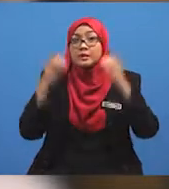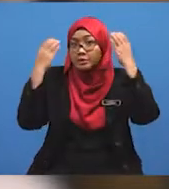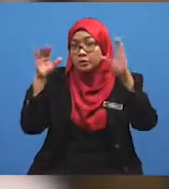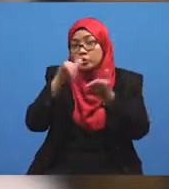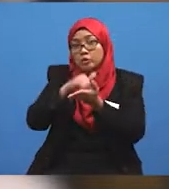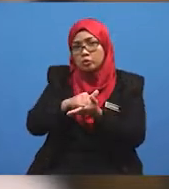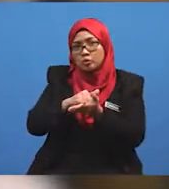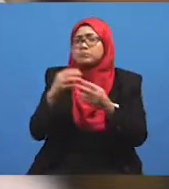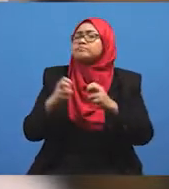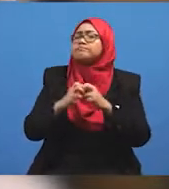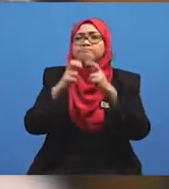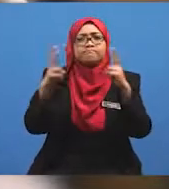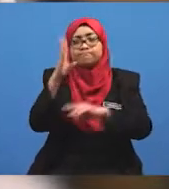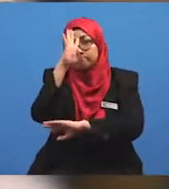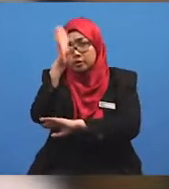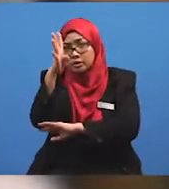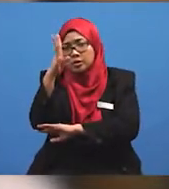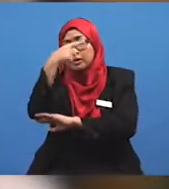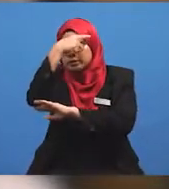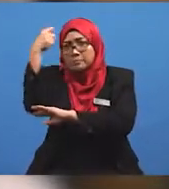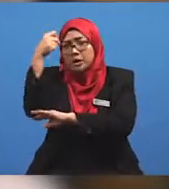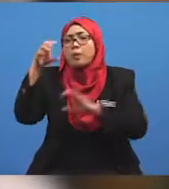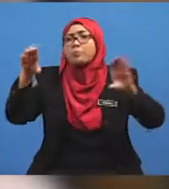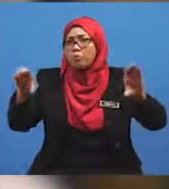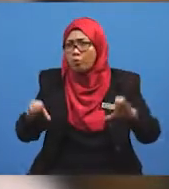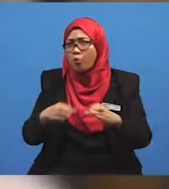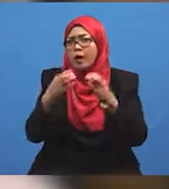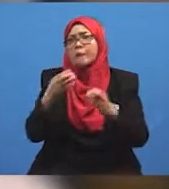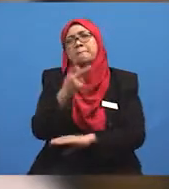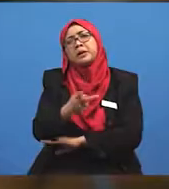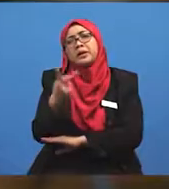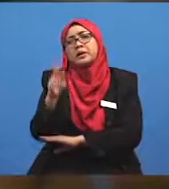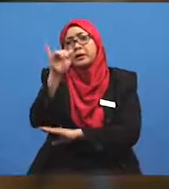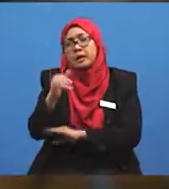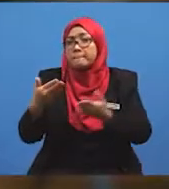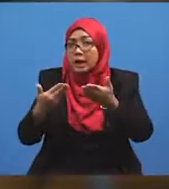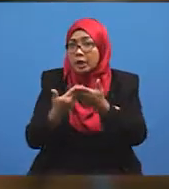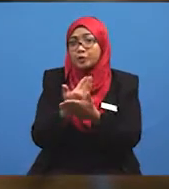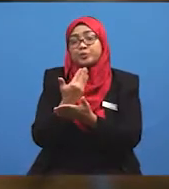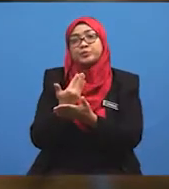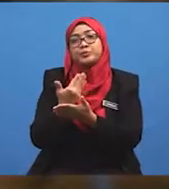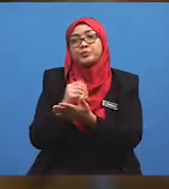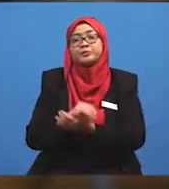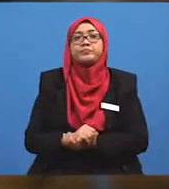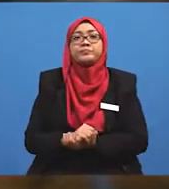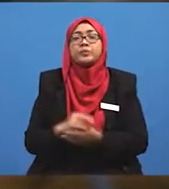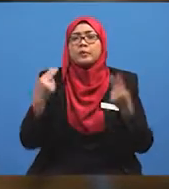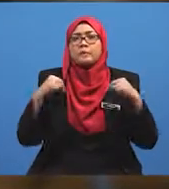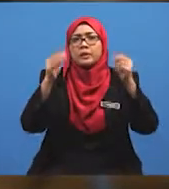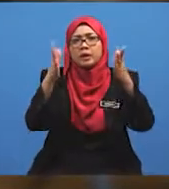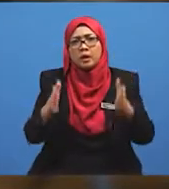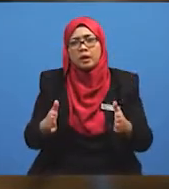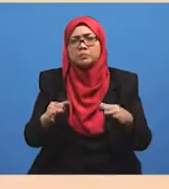Nep percaya pencipta sesuatu yang baharu pesawat berjaya juga